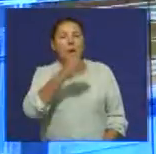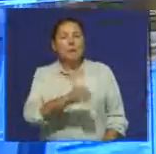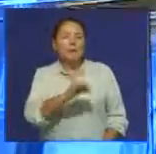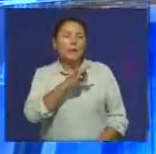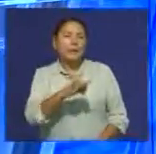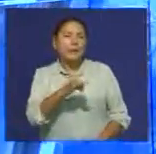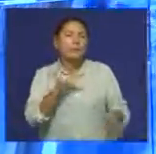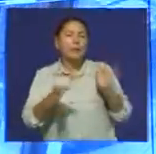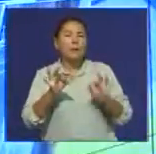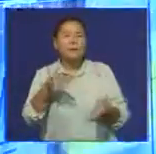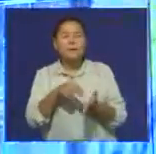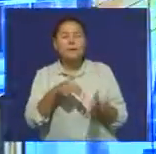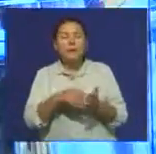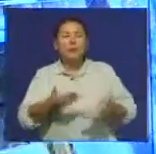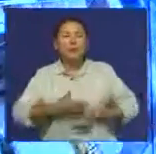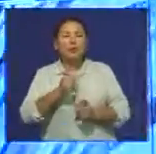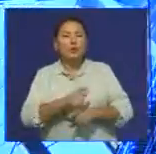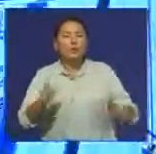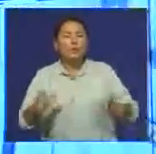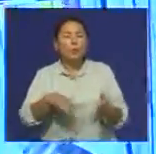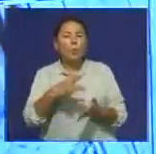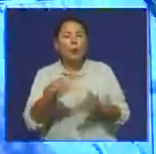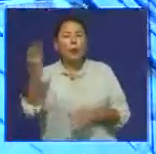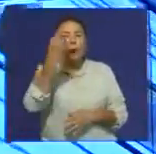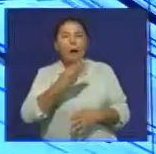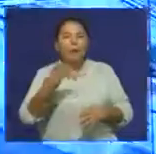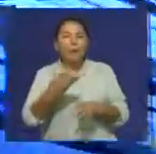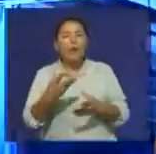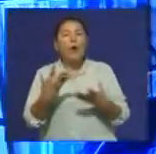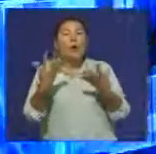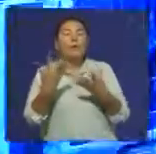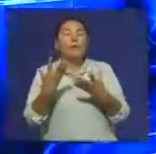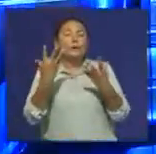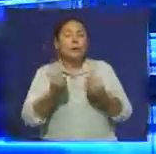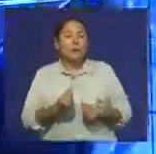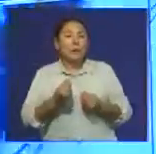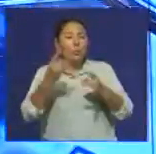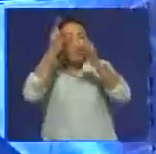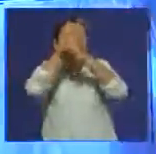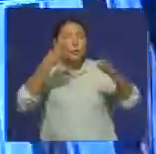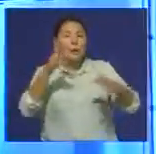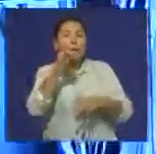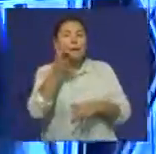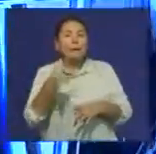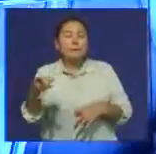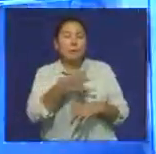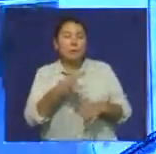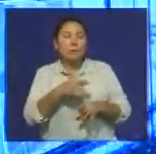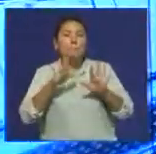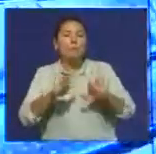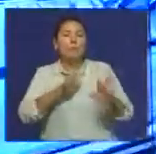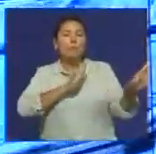Качественно и по доступным ценам для жителей города Укаспия в честь Дней культуры Каракианского района проходит продовольственная ярмарка